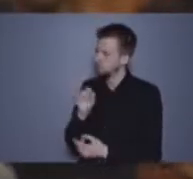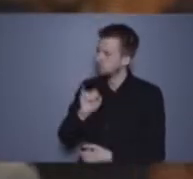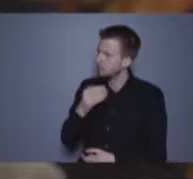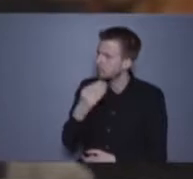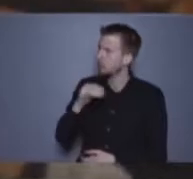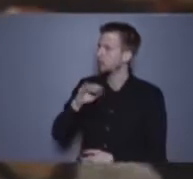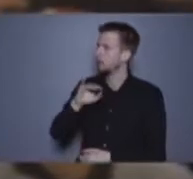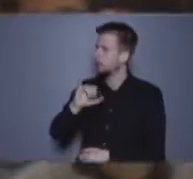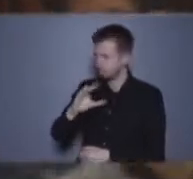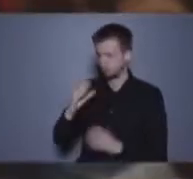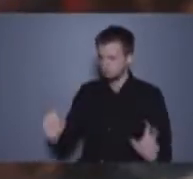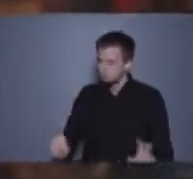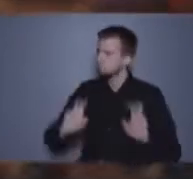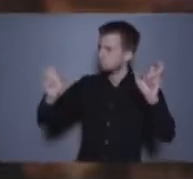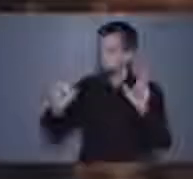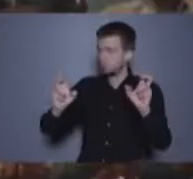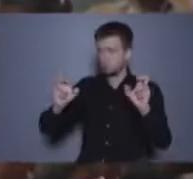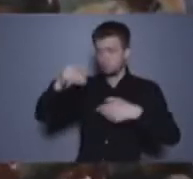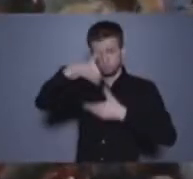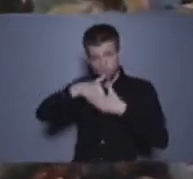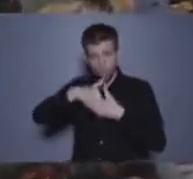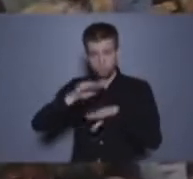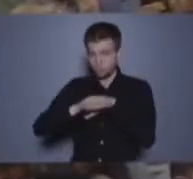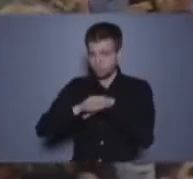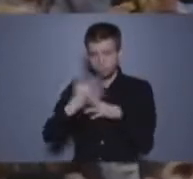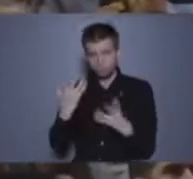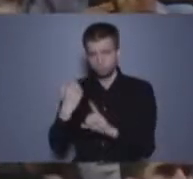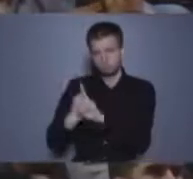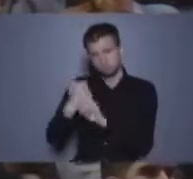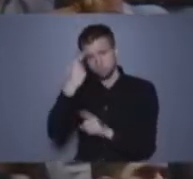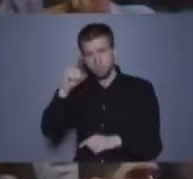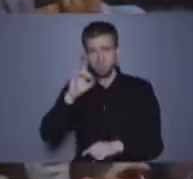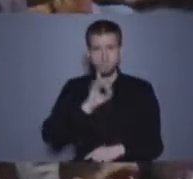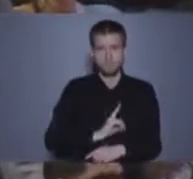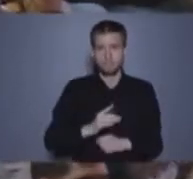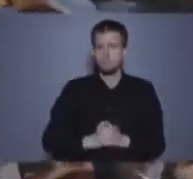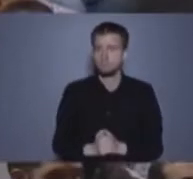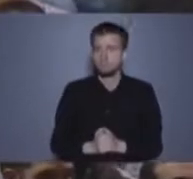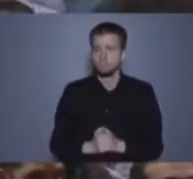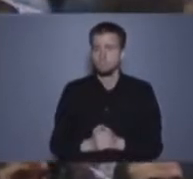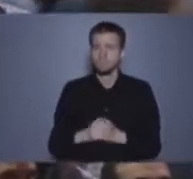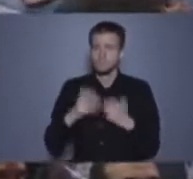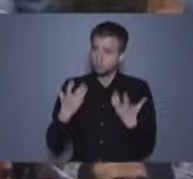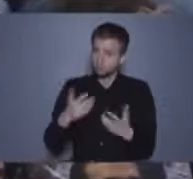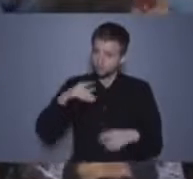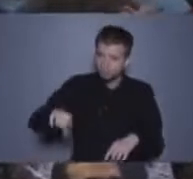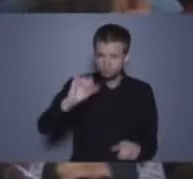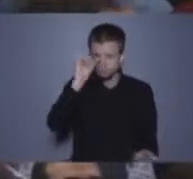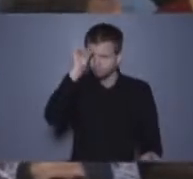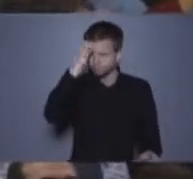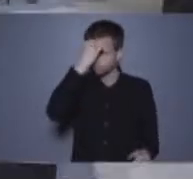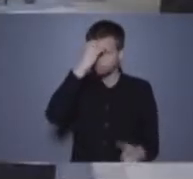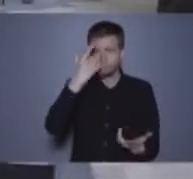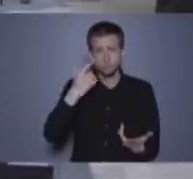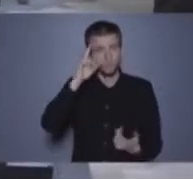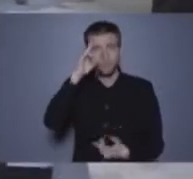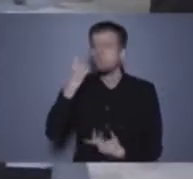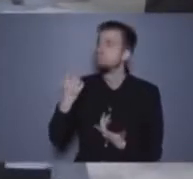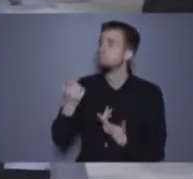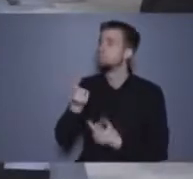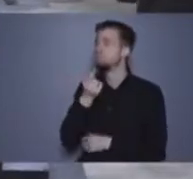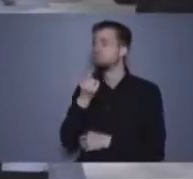demande qu'on s'en souvienne chaque fois qu'on en parle, car voyez-vous, on a tôt fait de